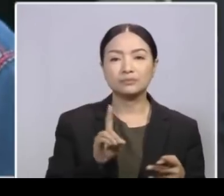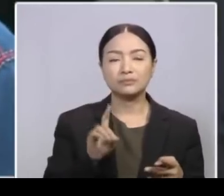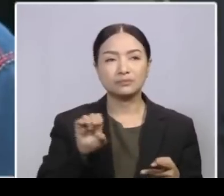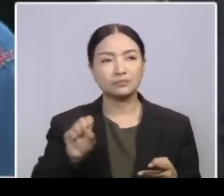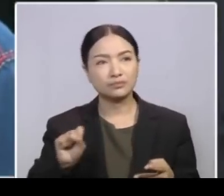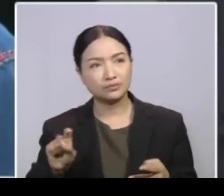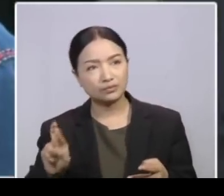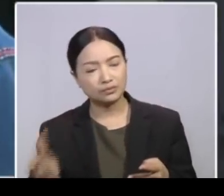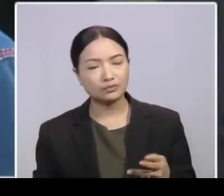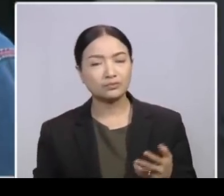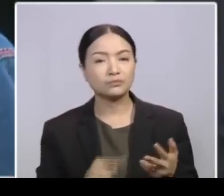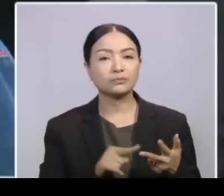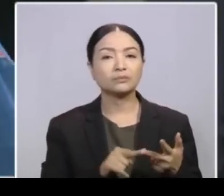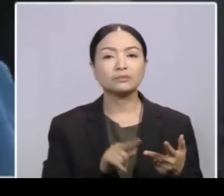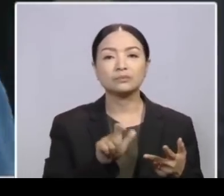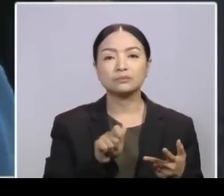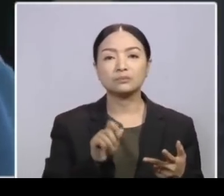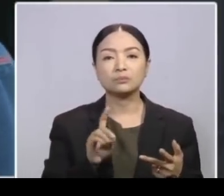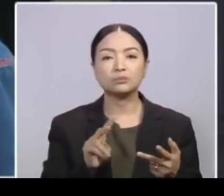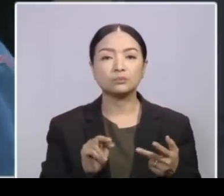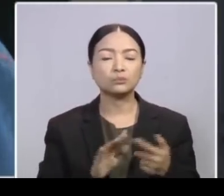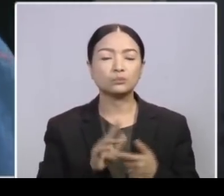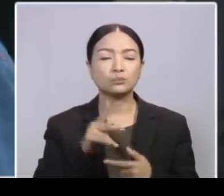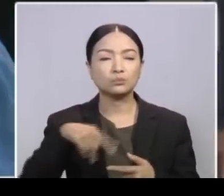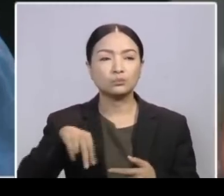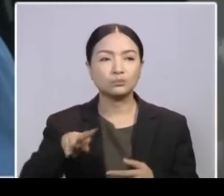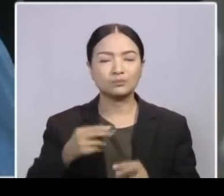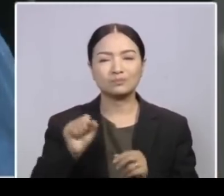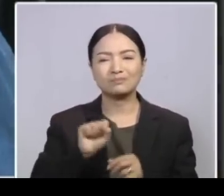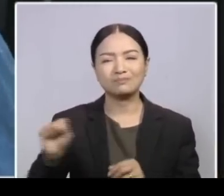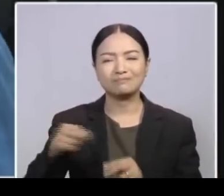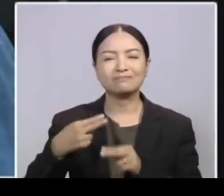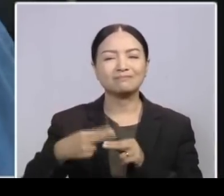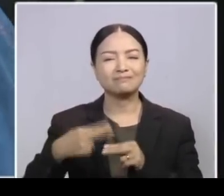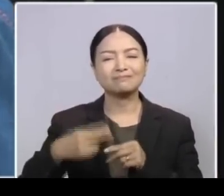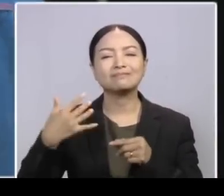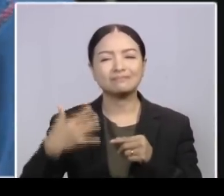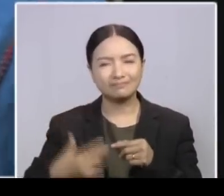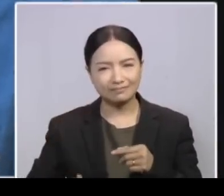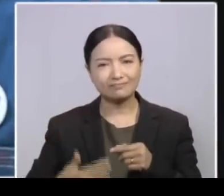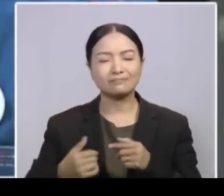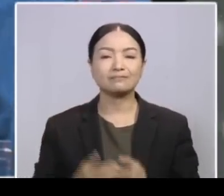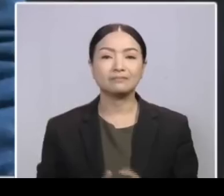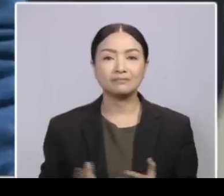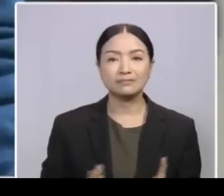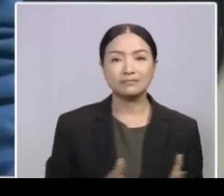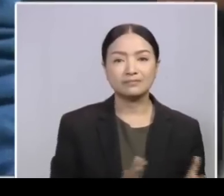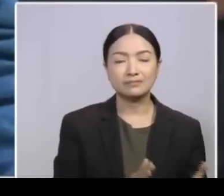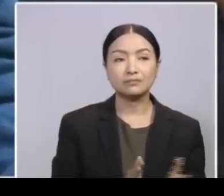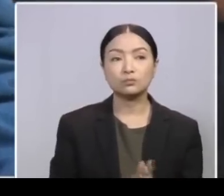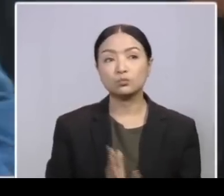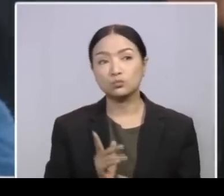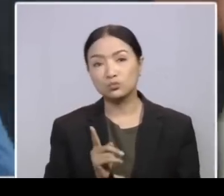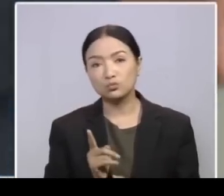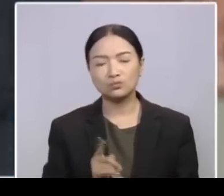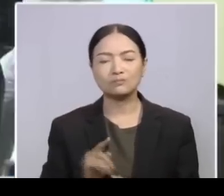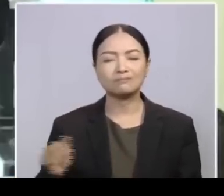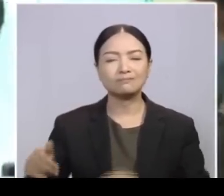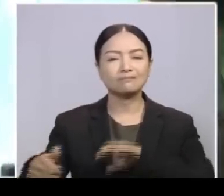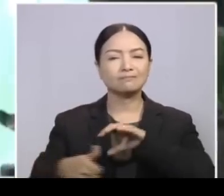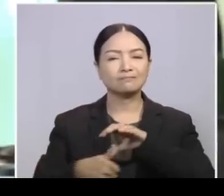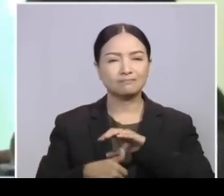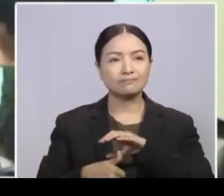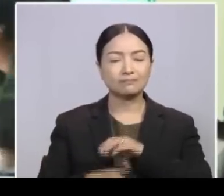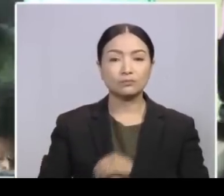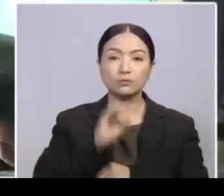ายดนุพรปุณกันทั้ง3คนเป็นส.ส.บัญชีรายชื่อนะคะด้านนายอดิศรเพียงเกตมารายงานตัว